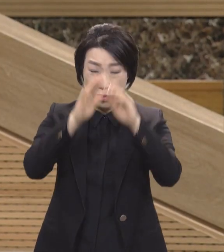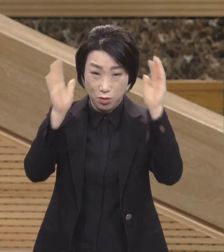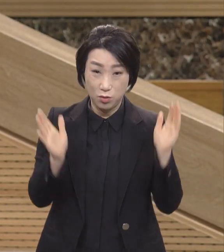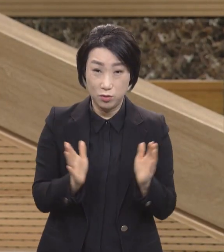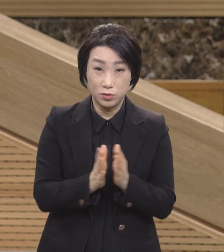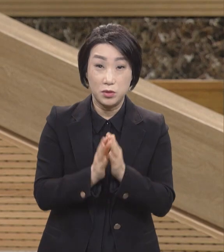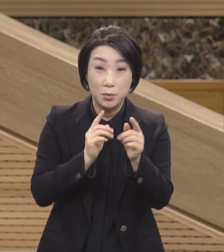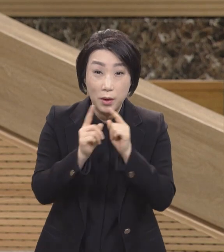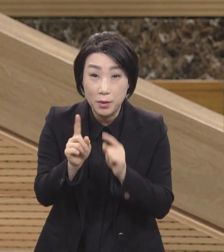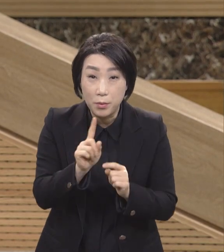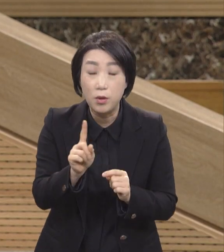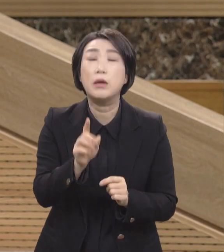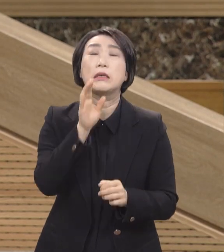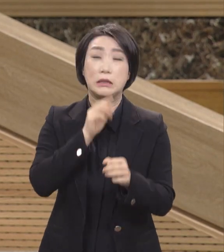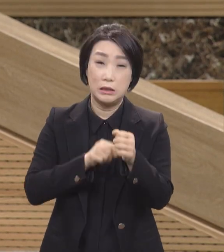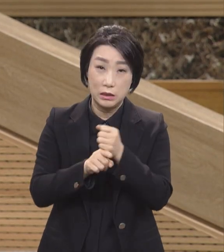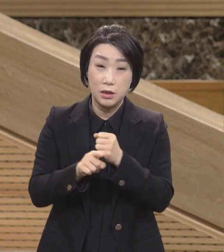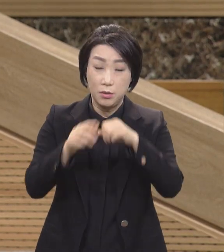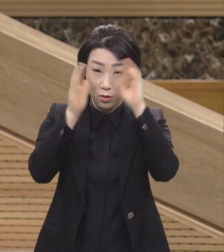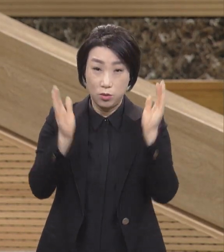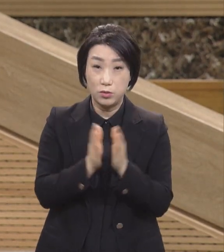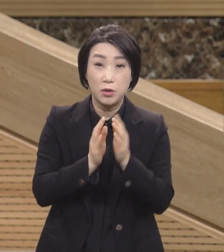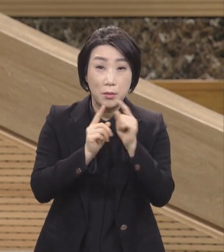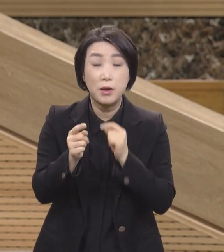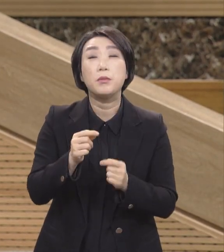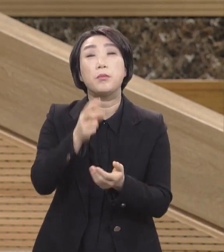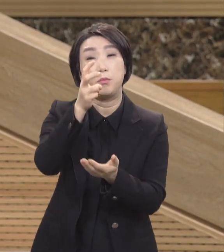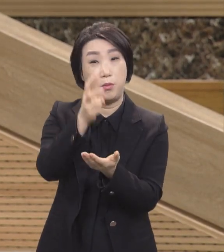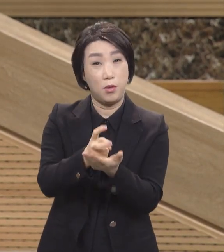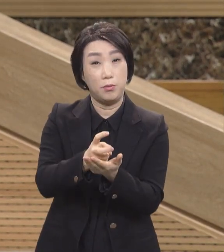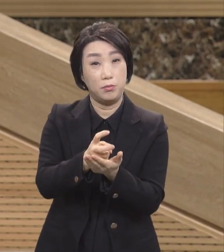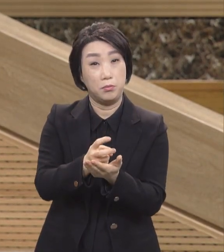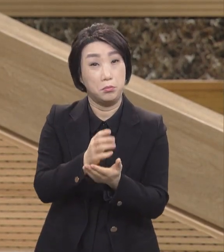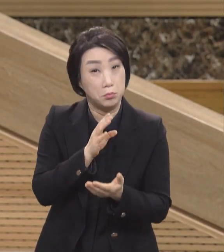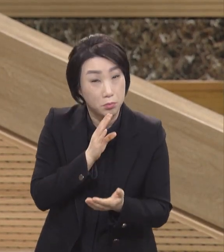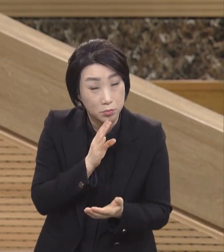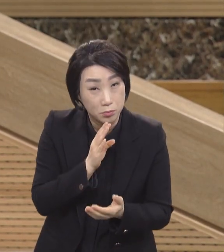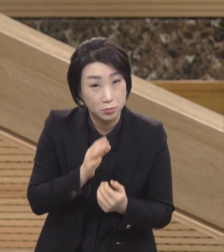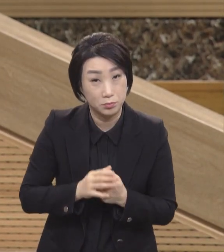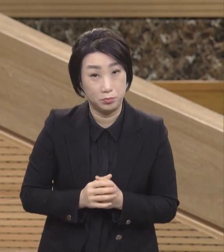모든 말씀이 진리요 모든 말씀이 법이요.